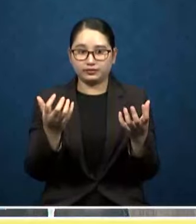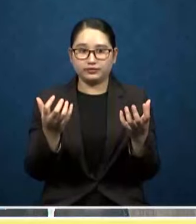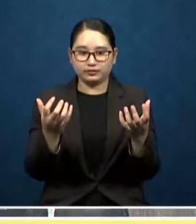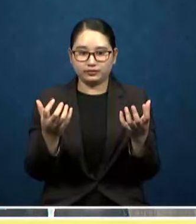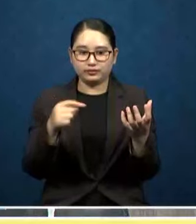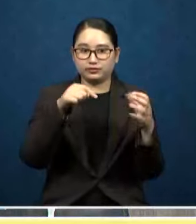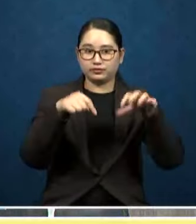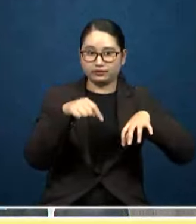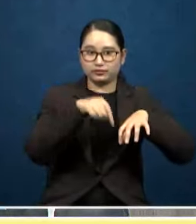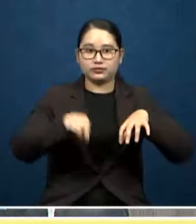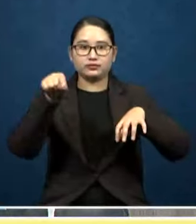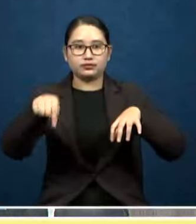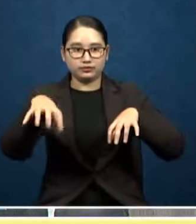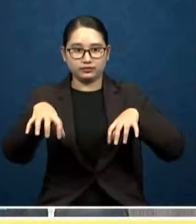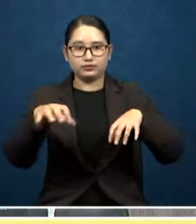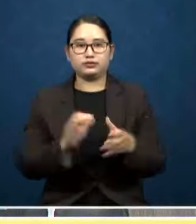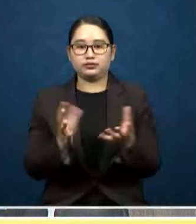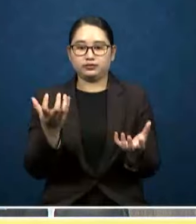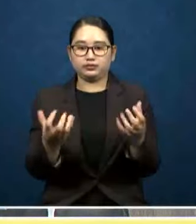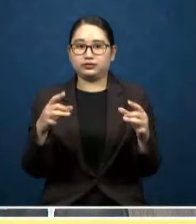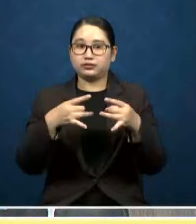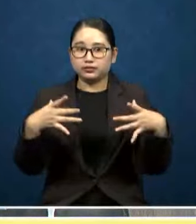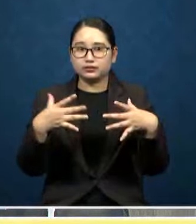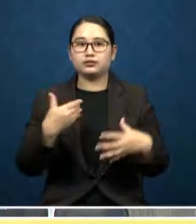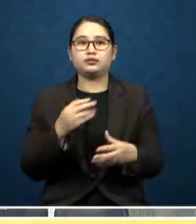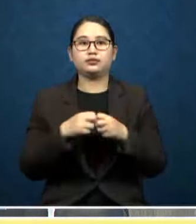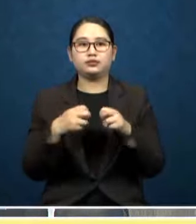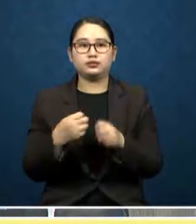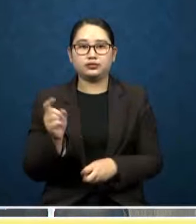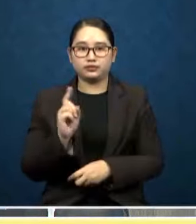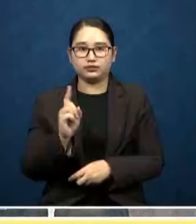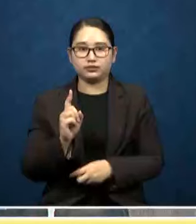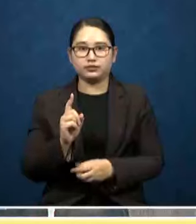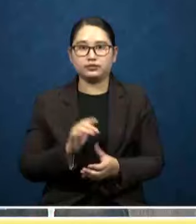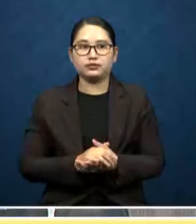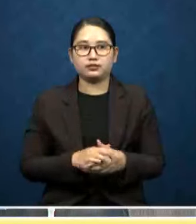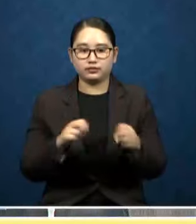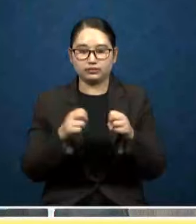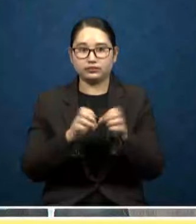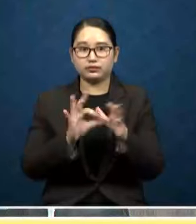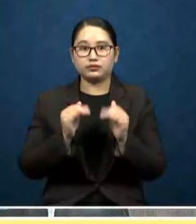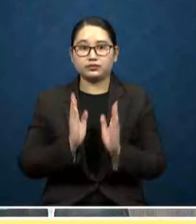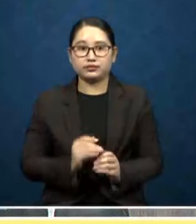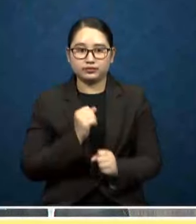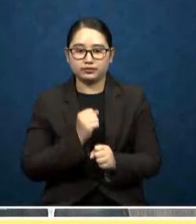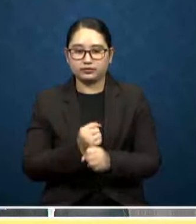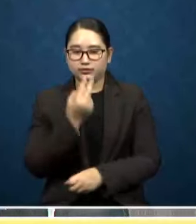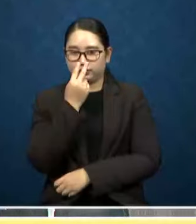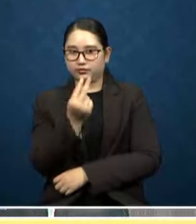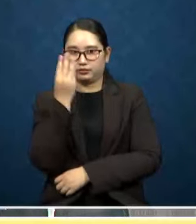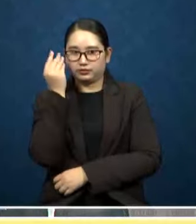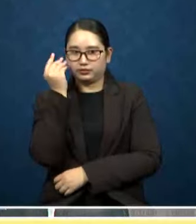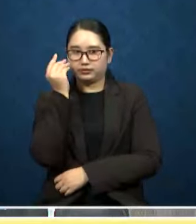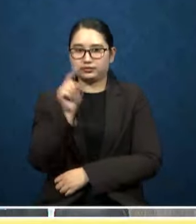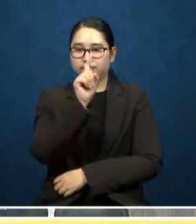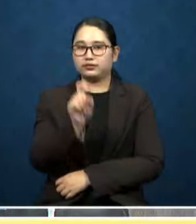เทStationอีกที่นึงช่างน้ำหนักไม่ไม่ตรงกันนะเกิดอะไรขึ้นเกิดการใช้ดุลพินิจของเจ้าหน้าที่แล้ว